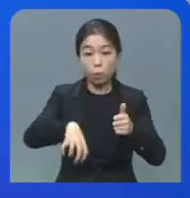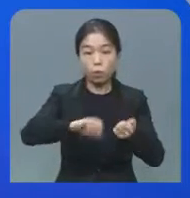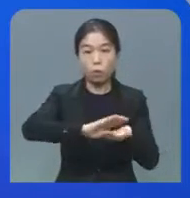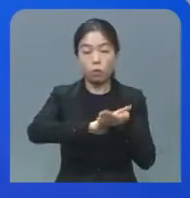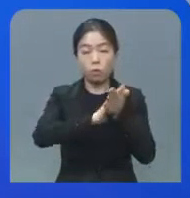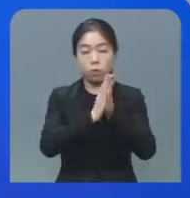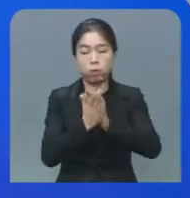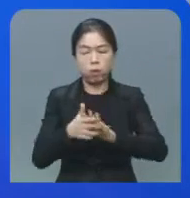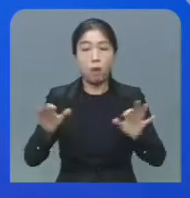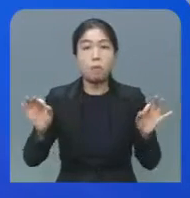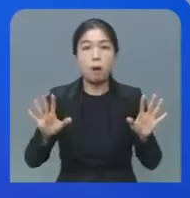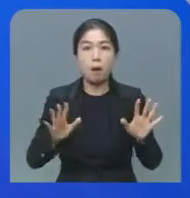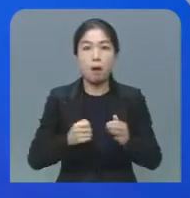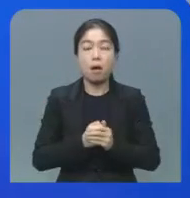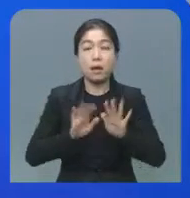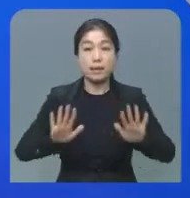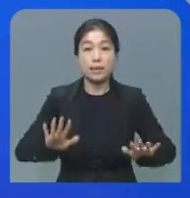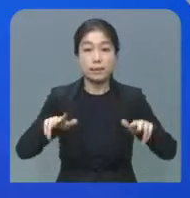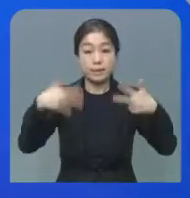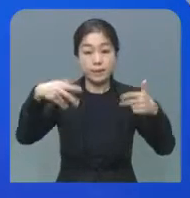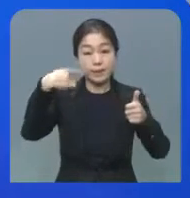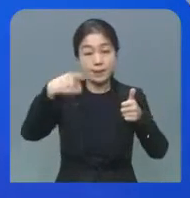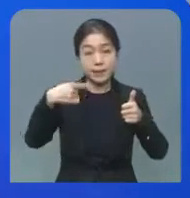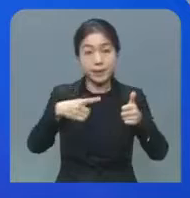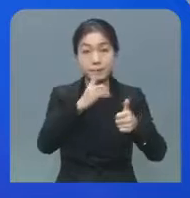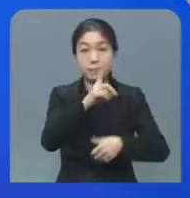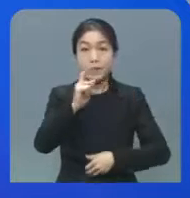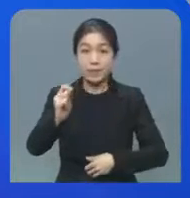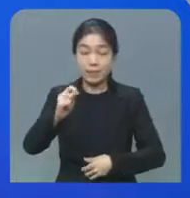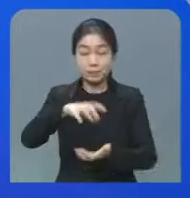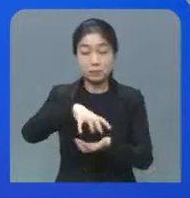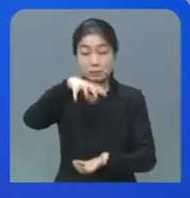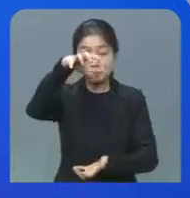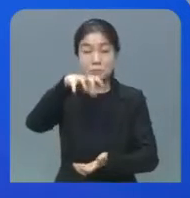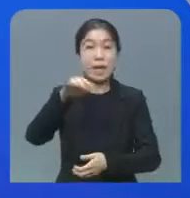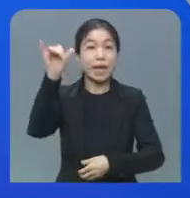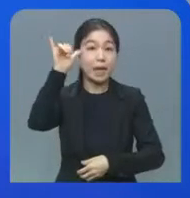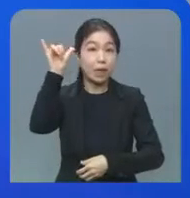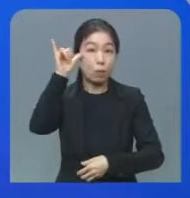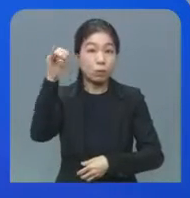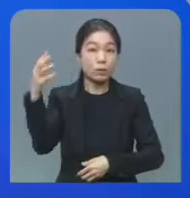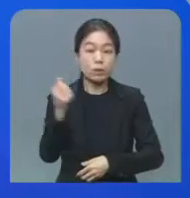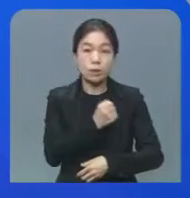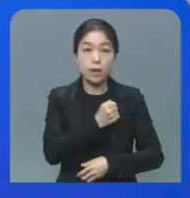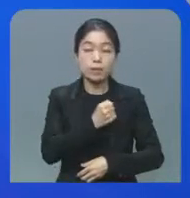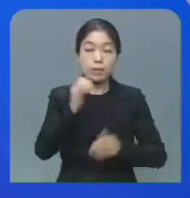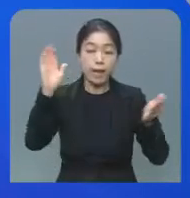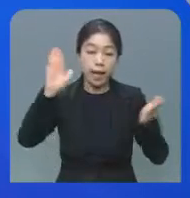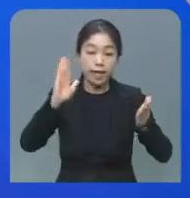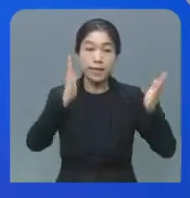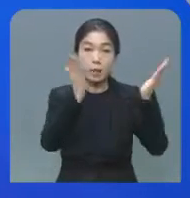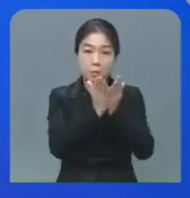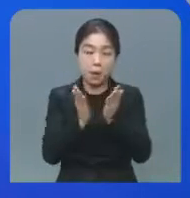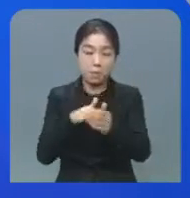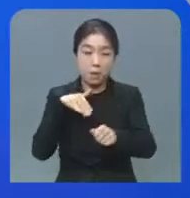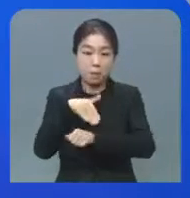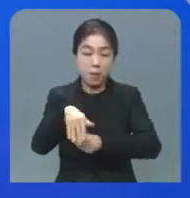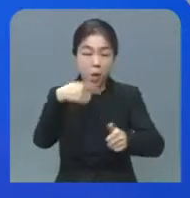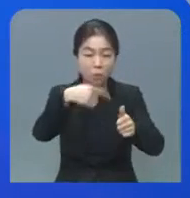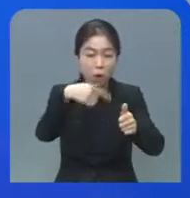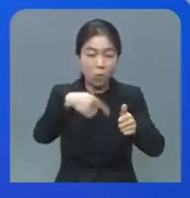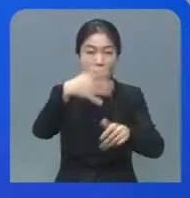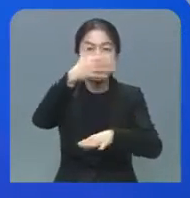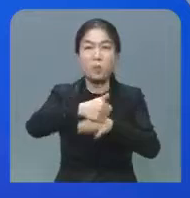있습니다 지금의 온라인 수업으로 빌 데이터가 축적된 다면 인공지능으로 학생 맞춤형 학습 에 이르는 것이 최종